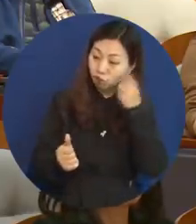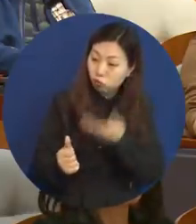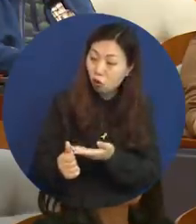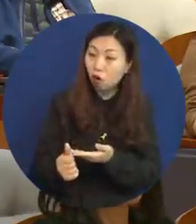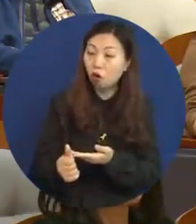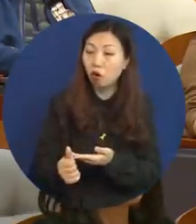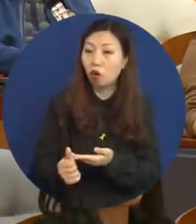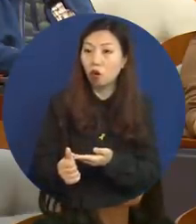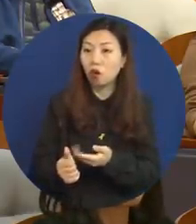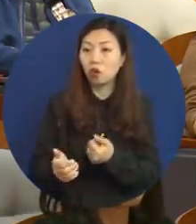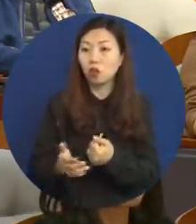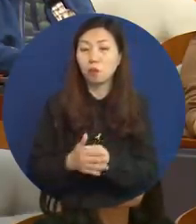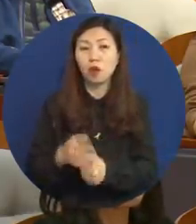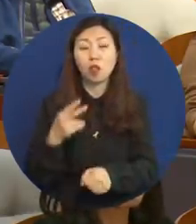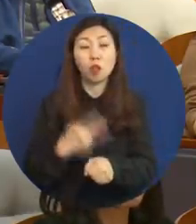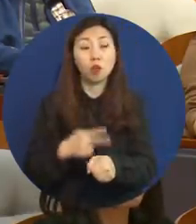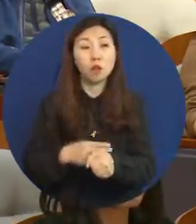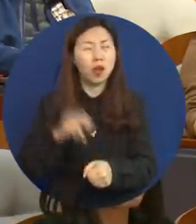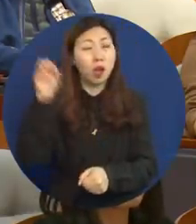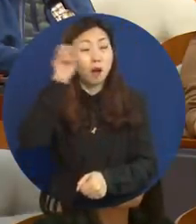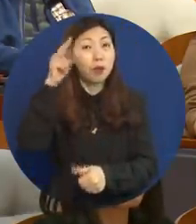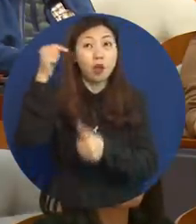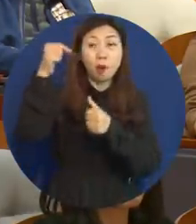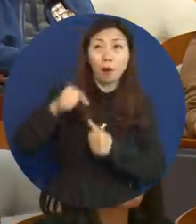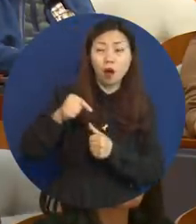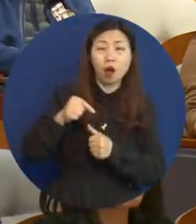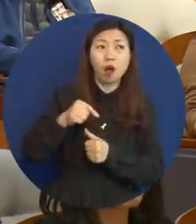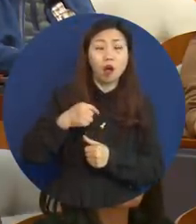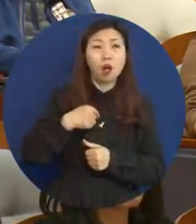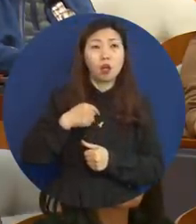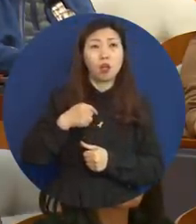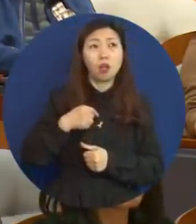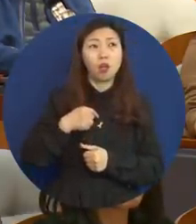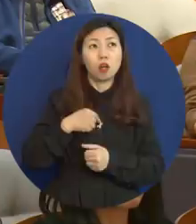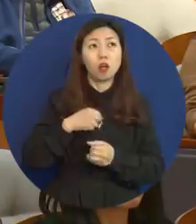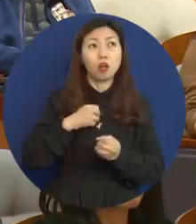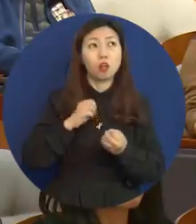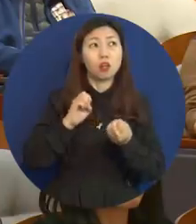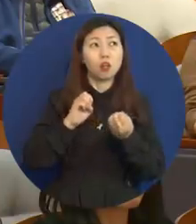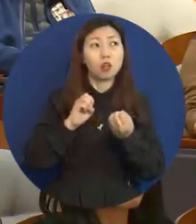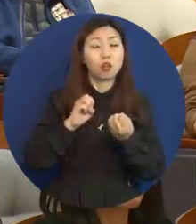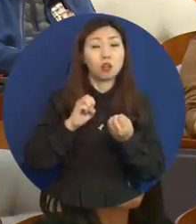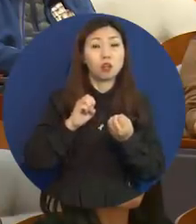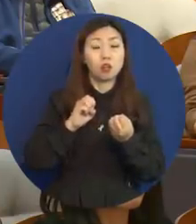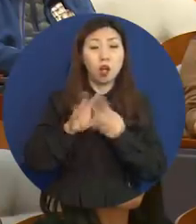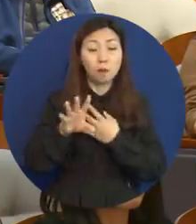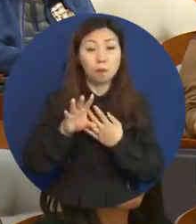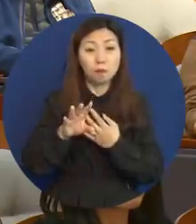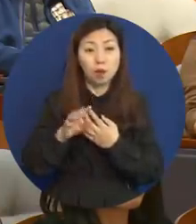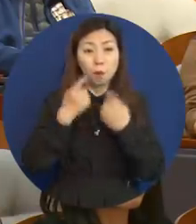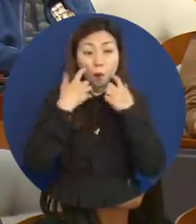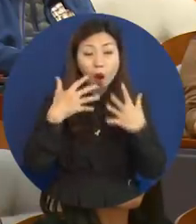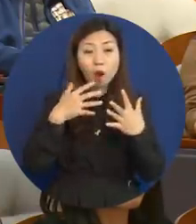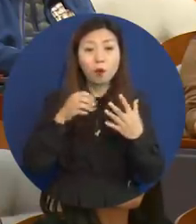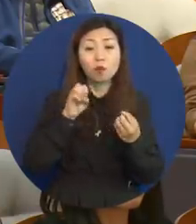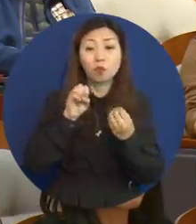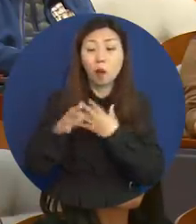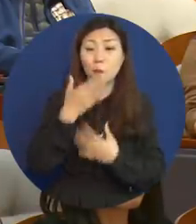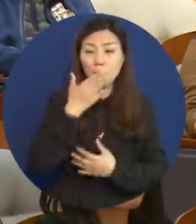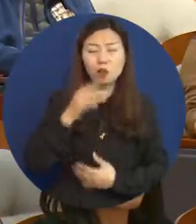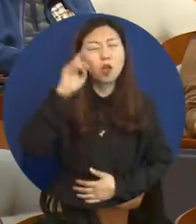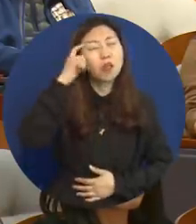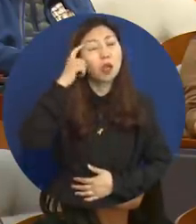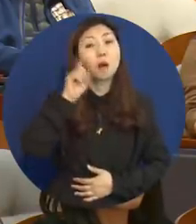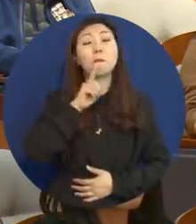그러니까 선생님이 갑자기 시키면 자기 생각을 말해, 그러니까 답이 나오는 걸 물으면 대답을 하겠는데 생각을 얘기해